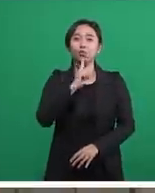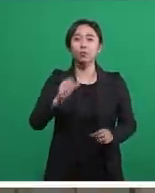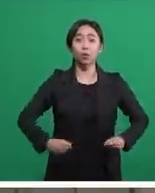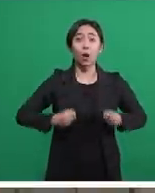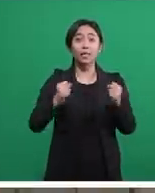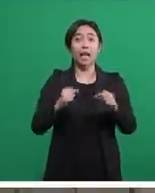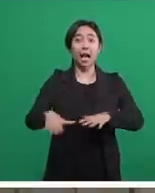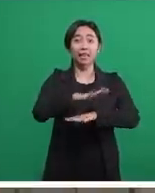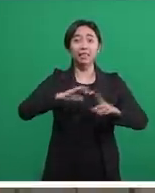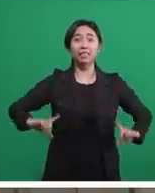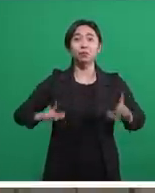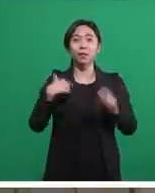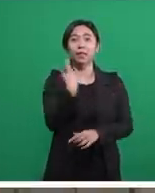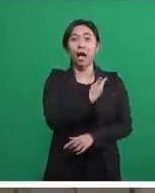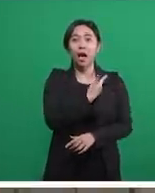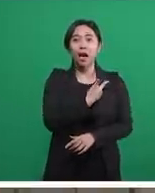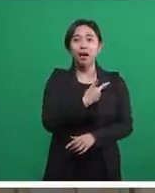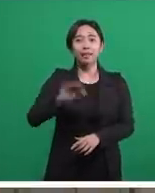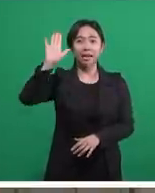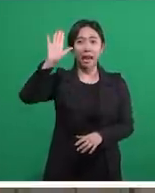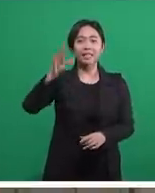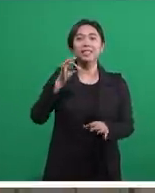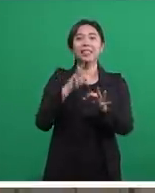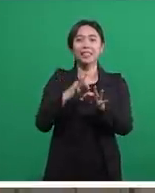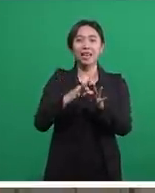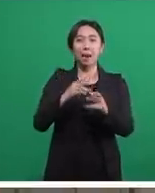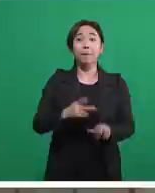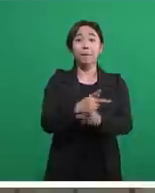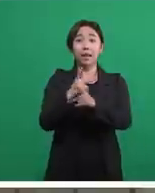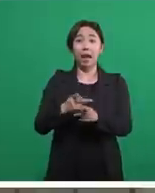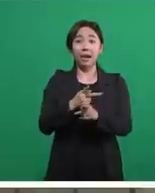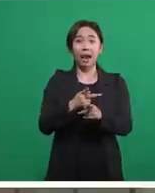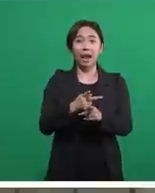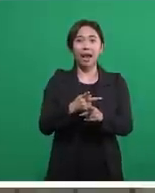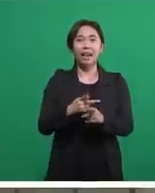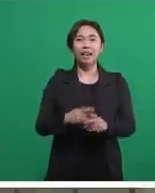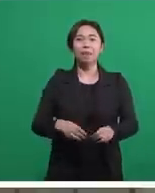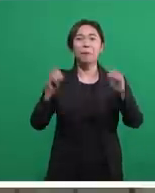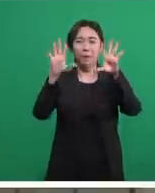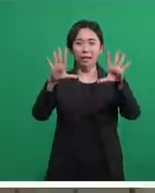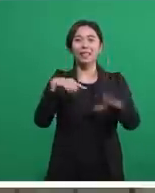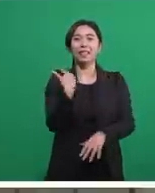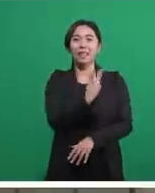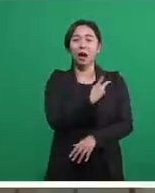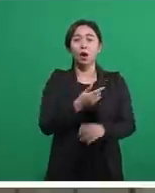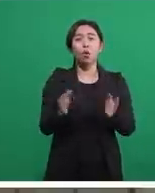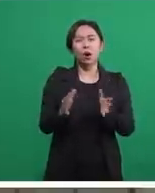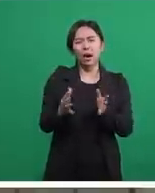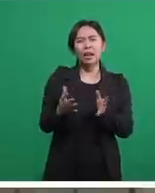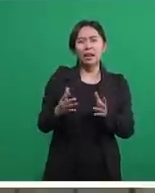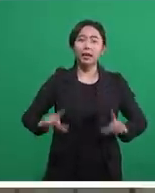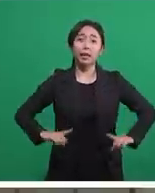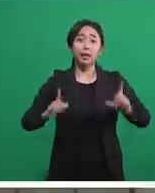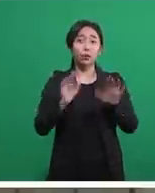berkuasa atas kehidupan kita. Ia setia memelihara hidup dan memberkati kita. Walau hidup kita tidak